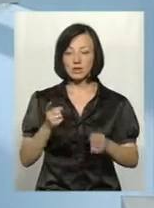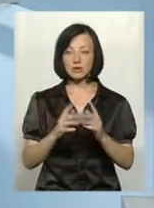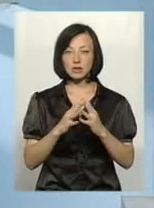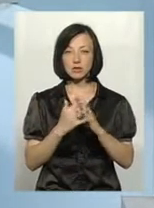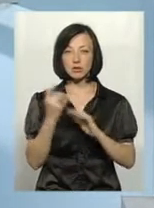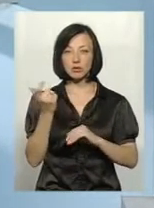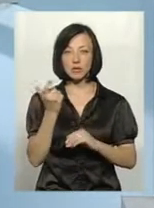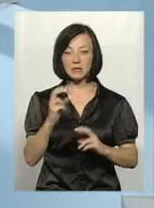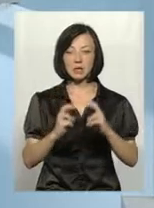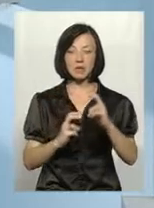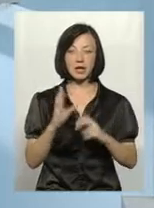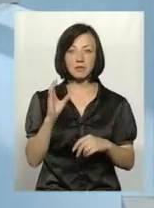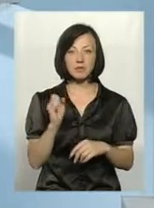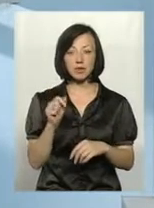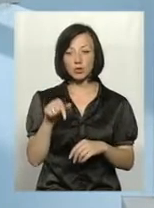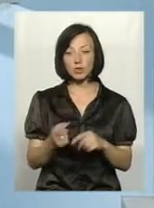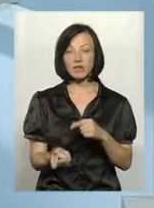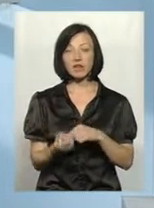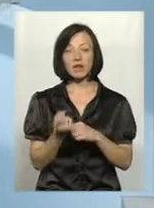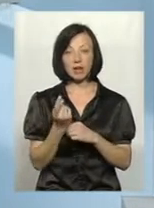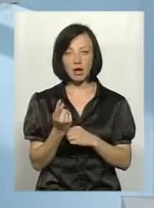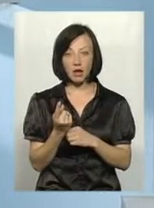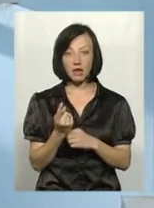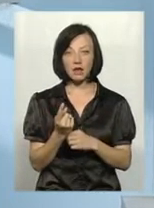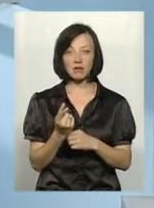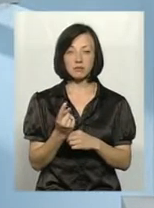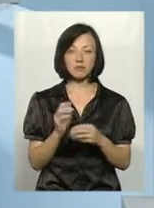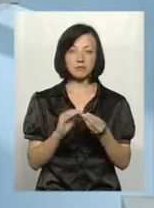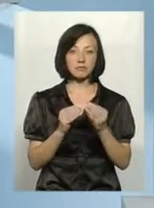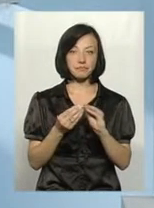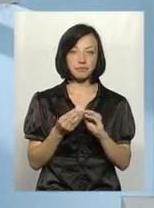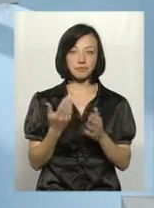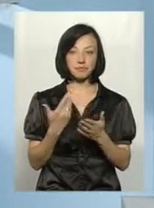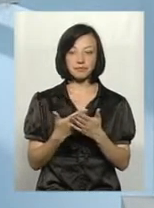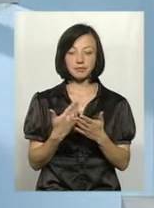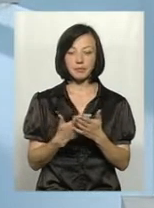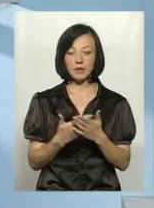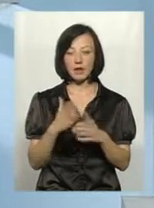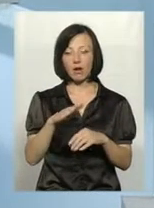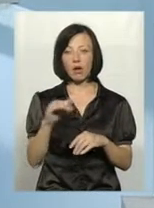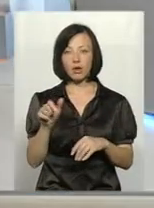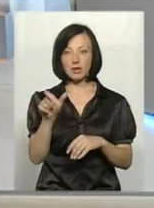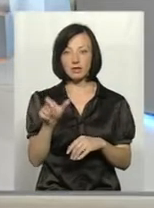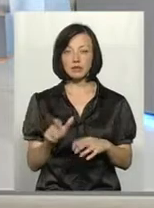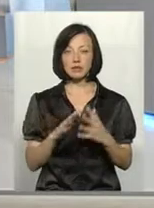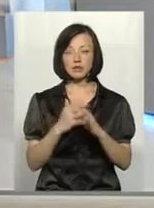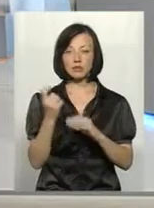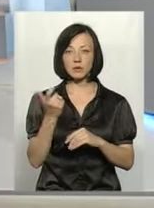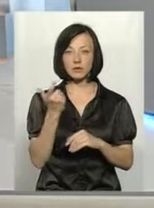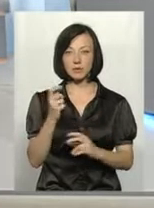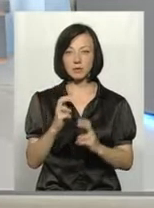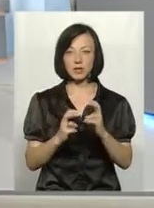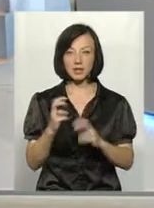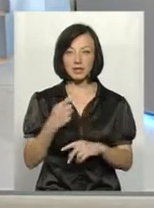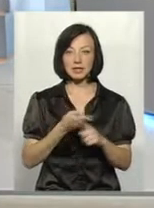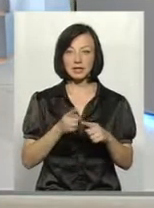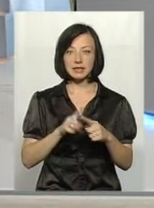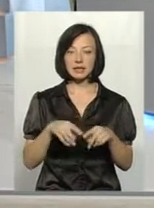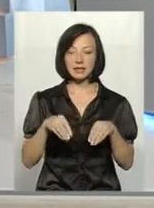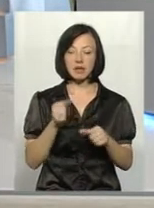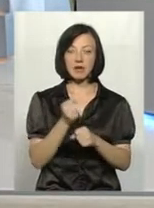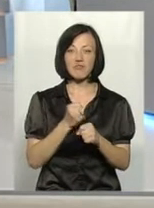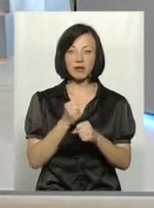сільськогосподарські підприємства, але тут виникає певна колізія. Скажімо так, якщо орендар, СГ підприємство, воно виробило цю землю, це землі вироблені,